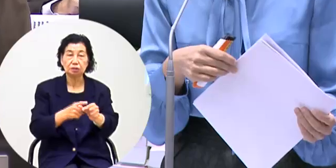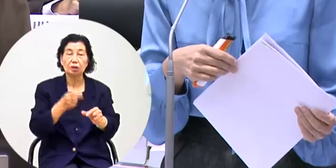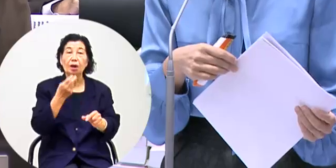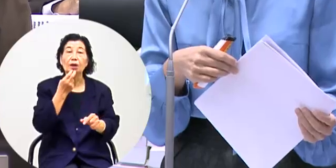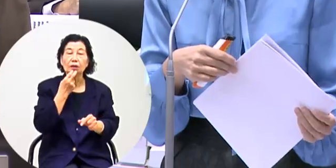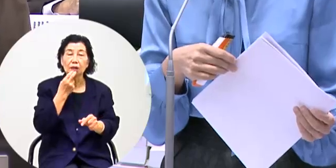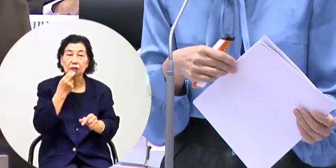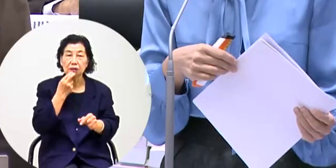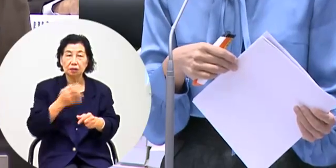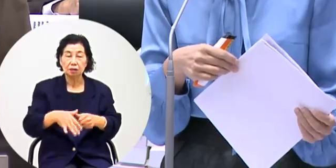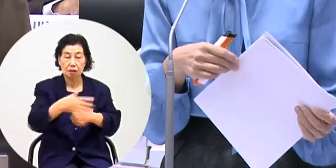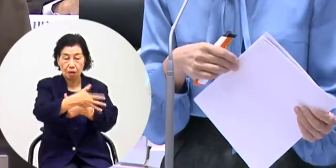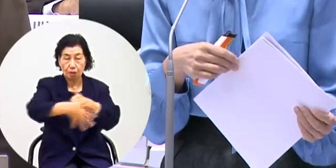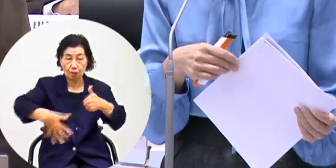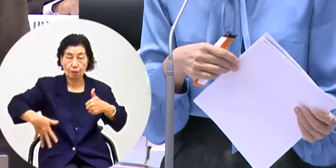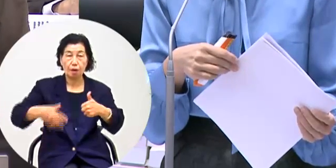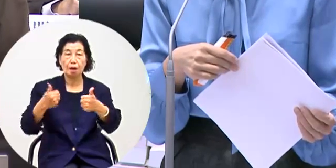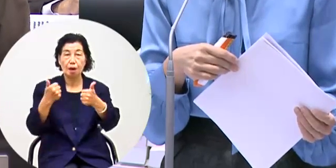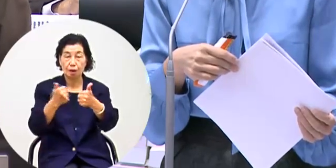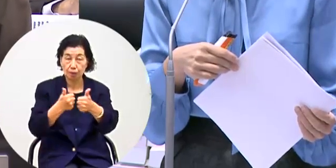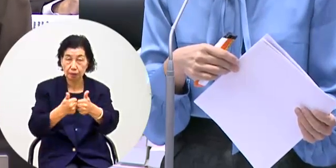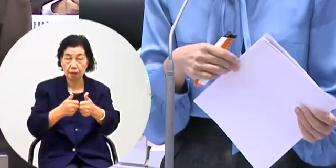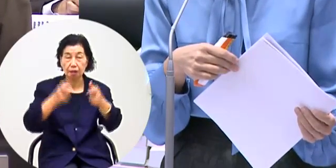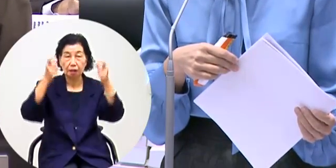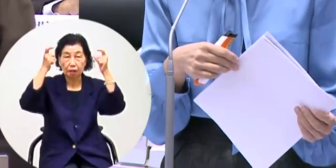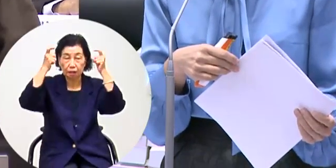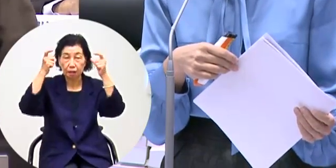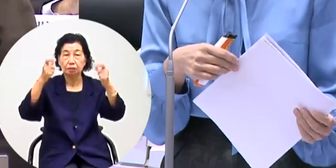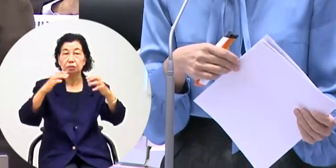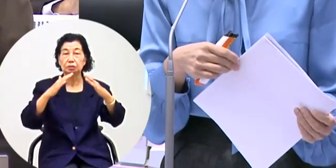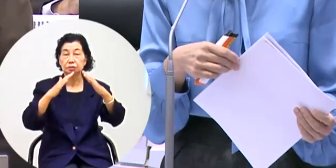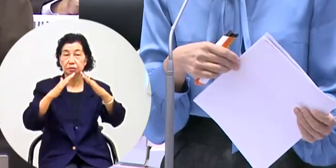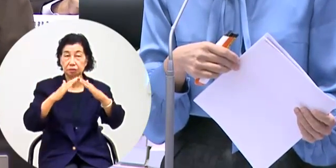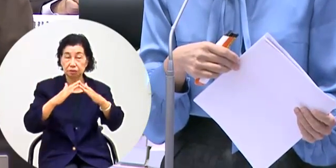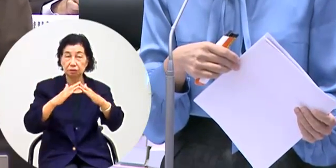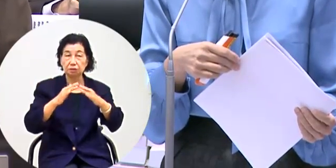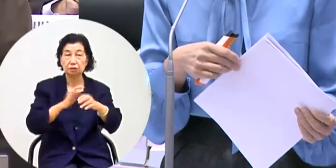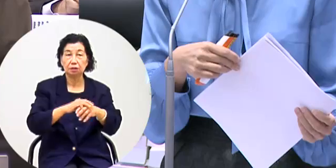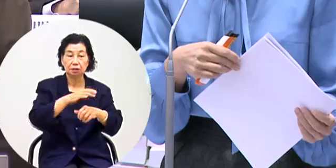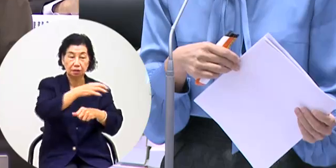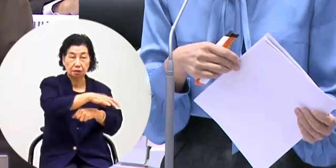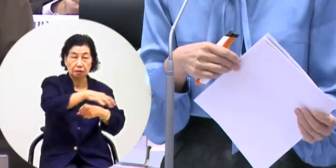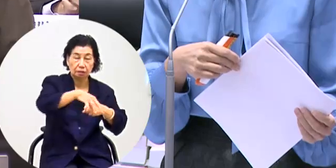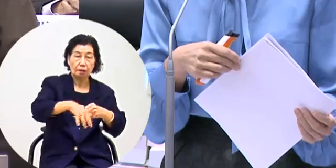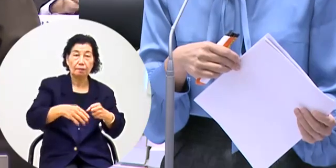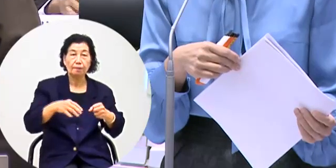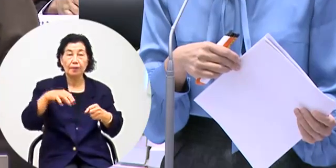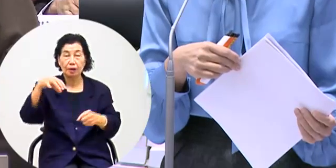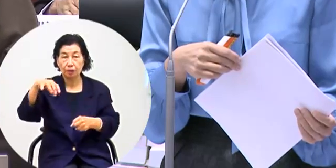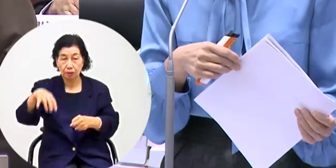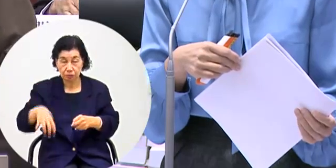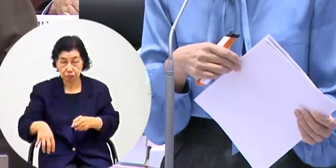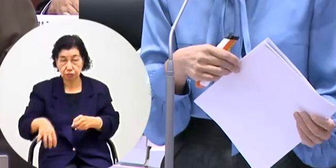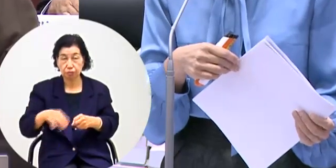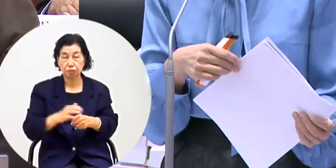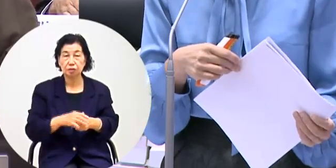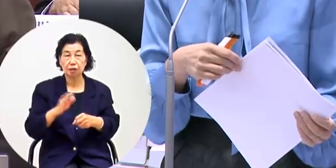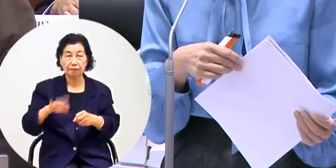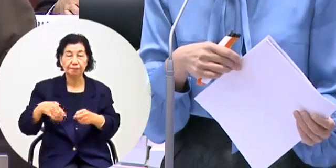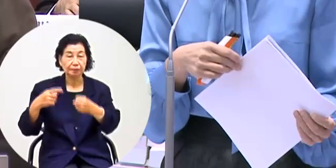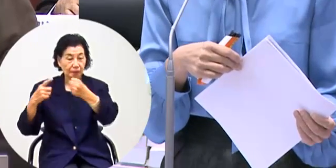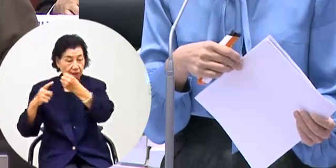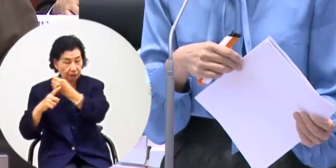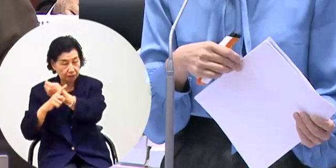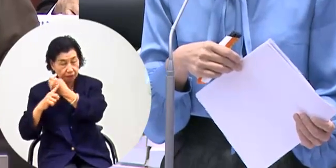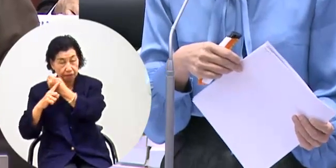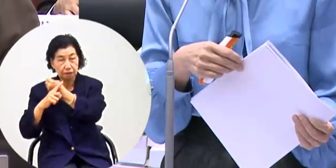环保局等等，大家都是朝着你们应该在整个研究研发上对于底渣的